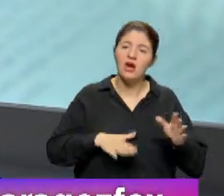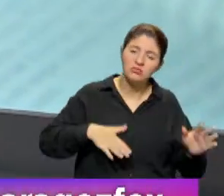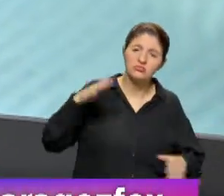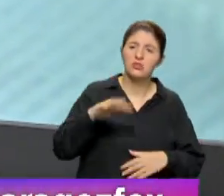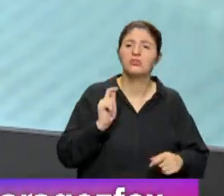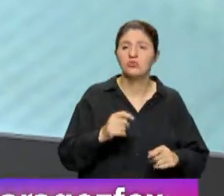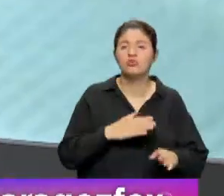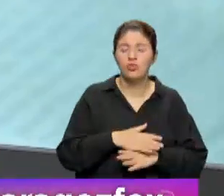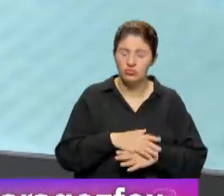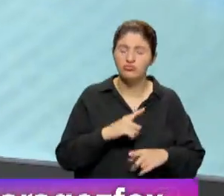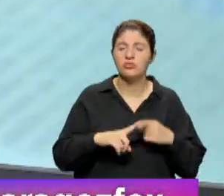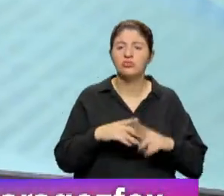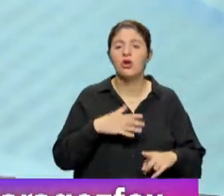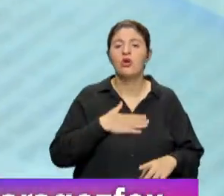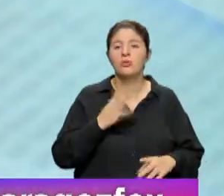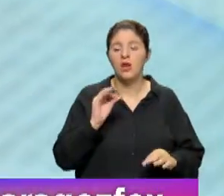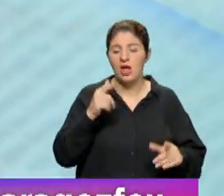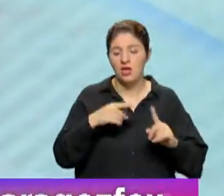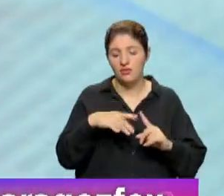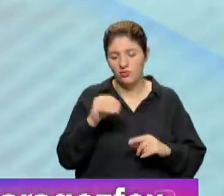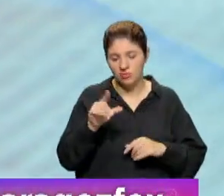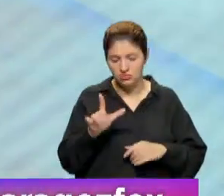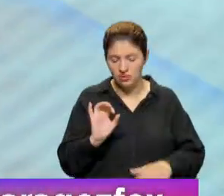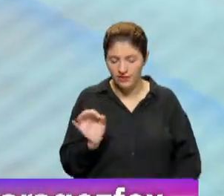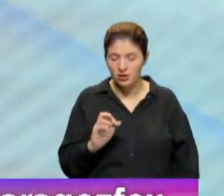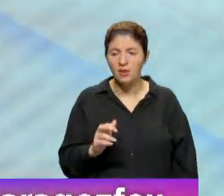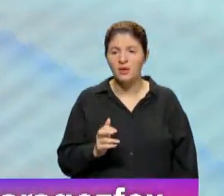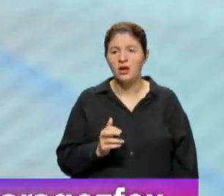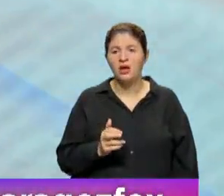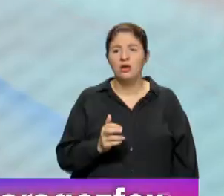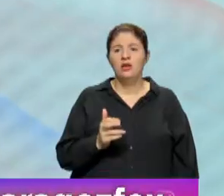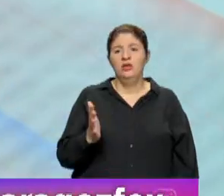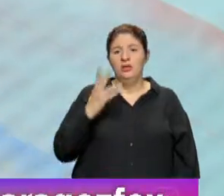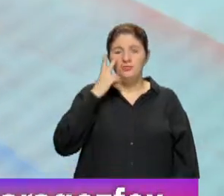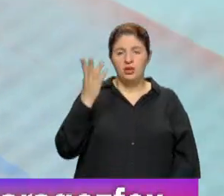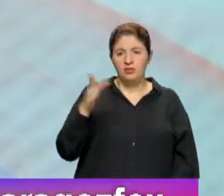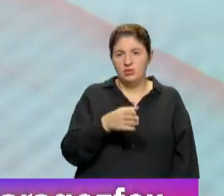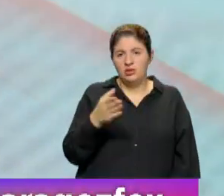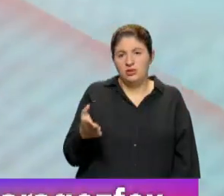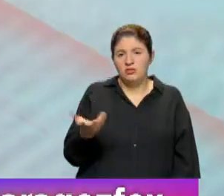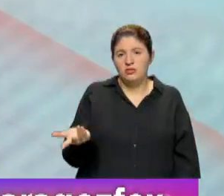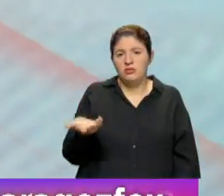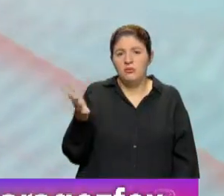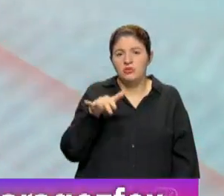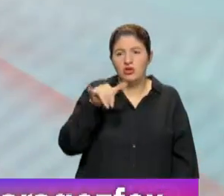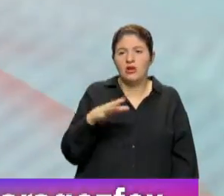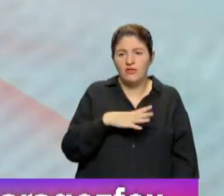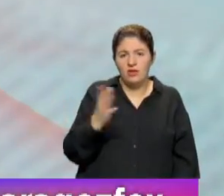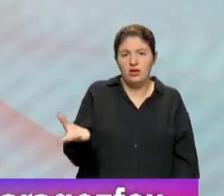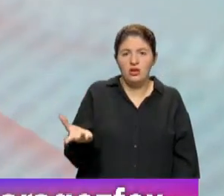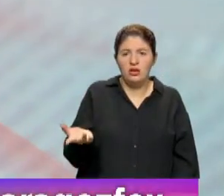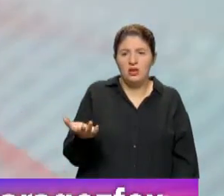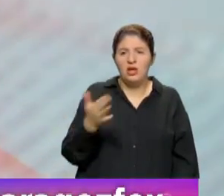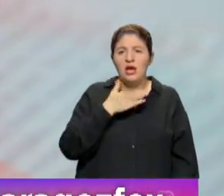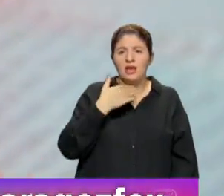atacağız doğru siyasetin önüne böyle hedefler koyması gerekiyor ama işte bakın bir yandan da başka haklar da var